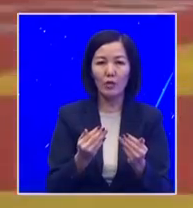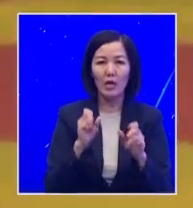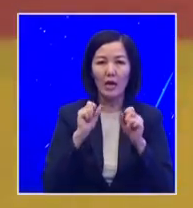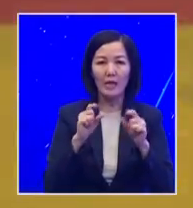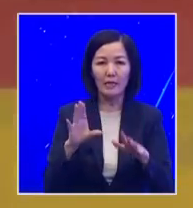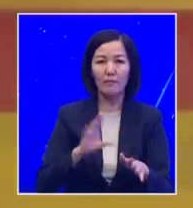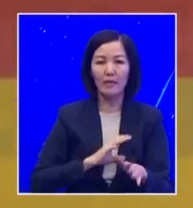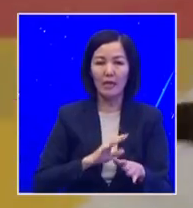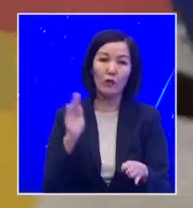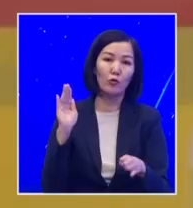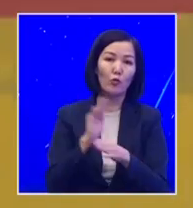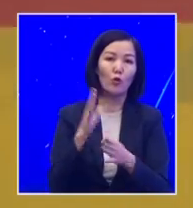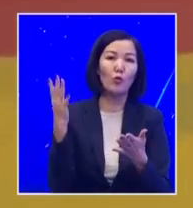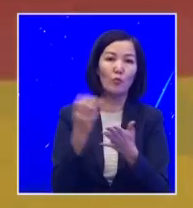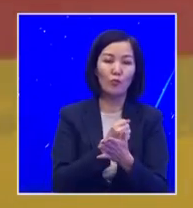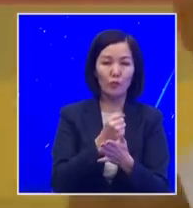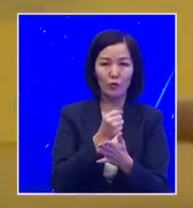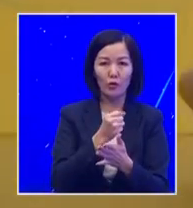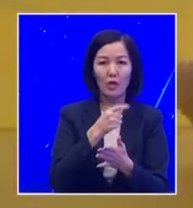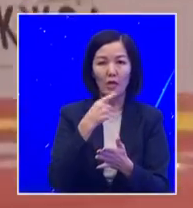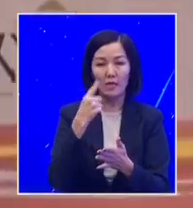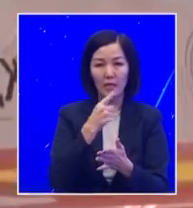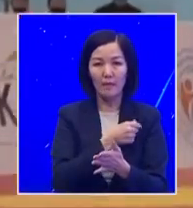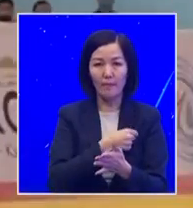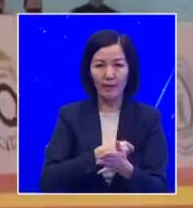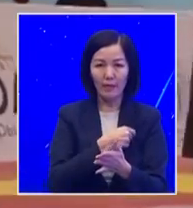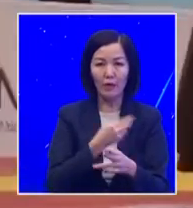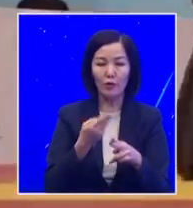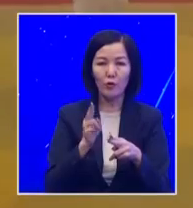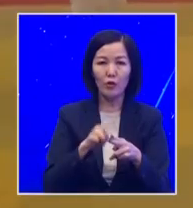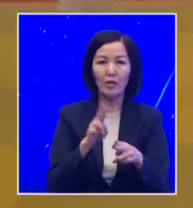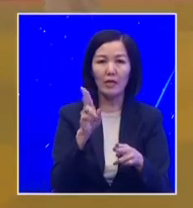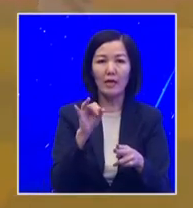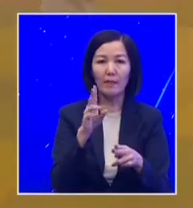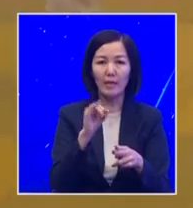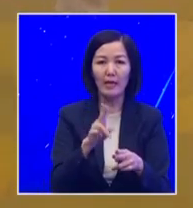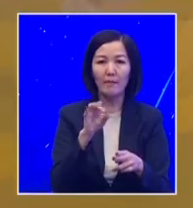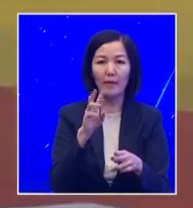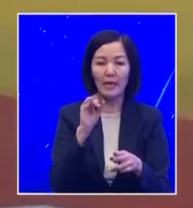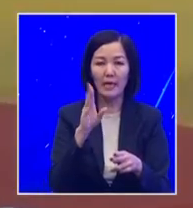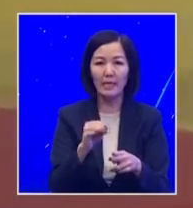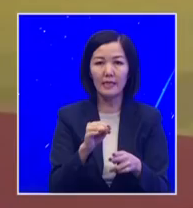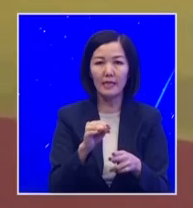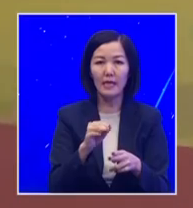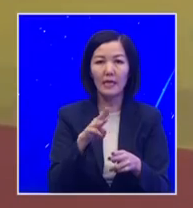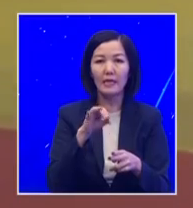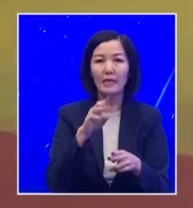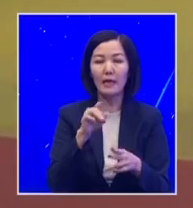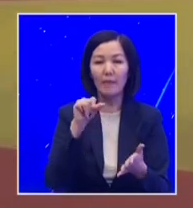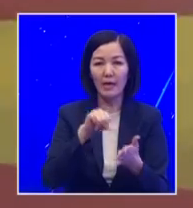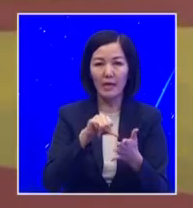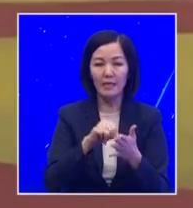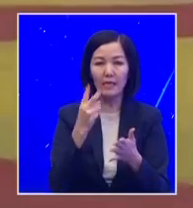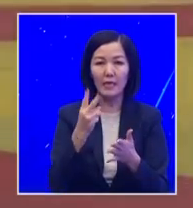қоржына алтын медальдармен толығы мүмкін дейді бапкерлер. Өйткені Камила Берліқаш пен Бекар Сәдуақас татамиға шығады. Екеуі